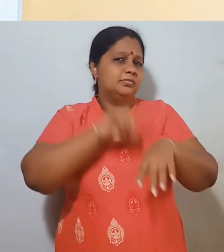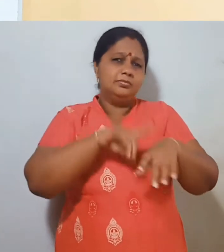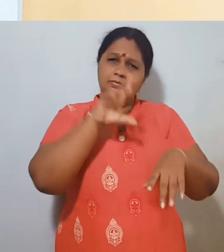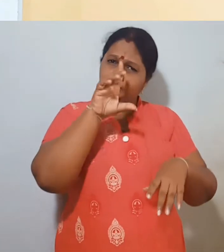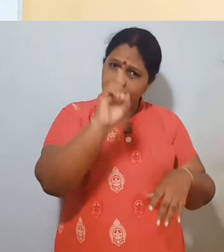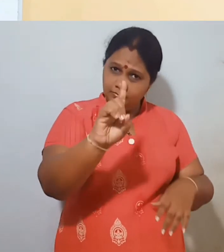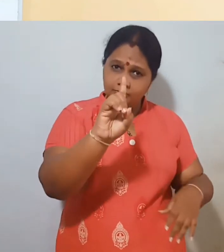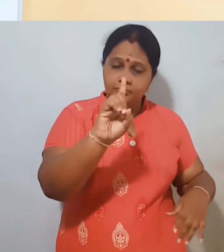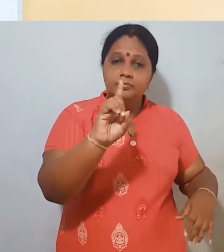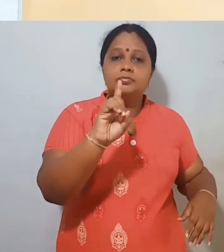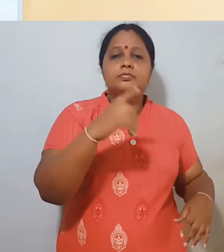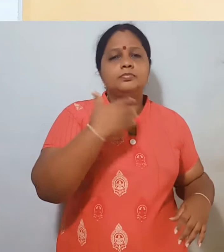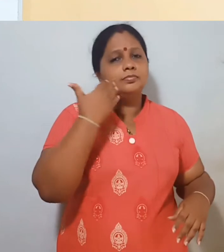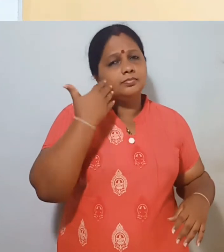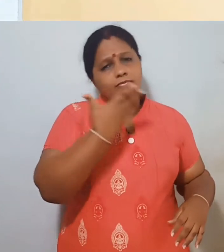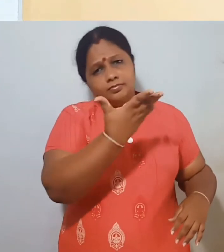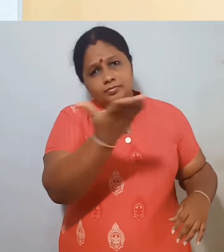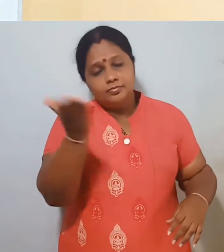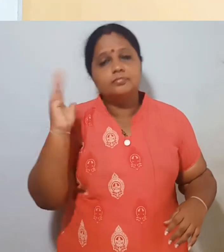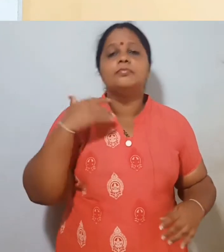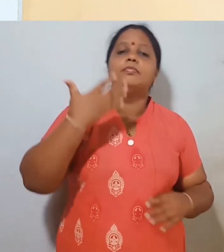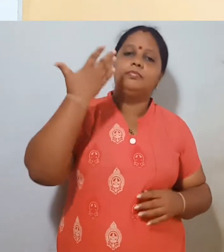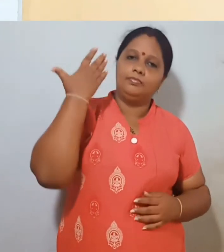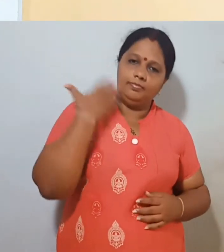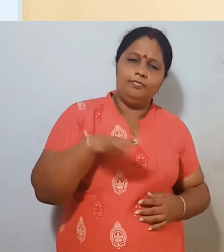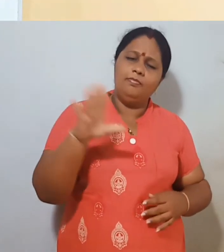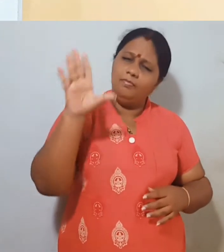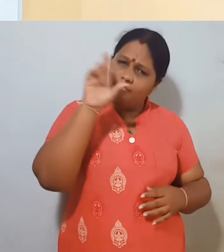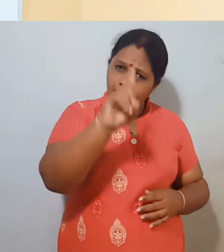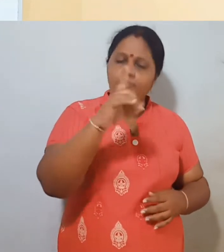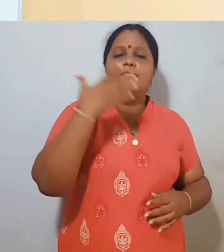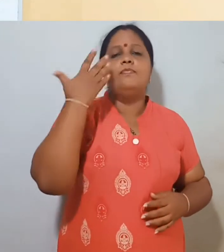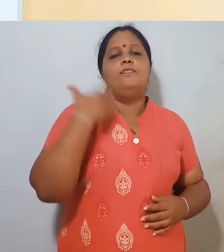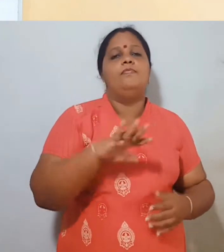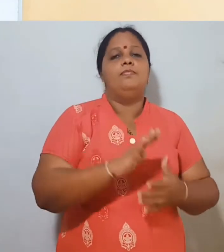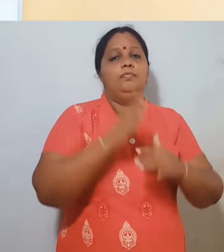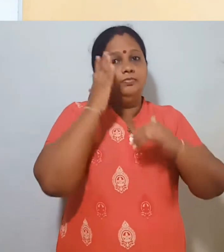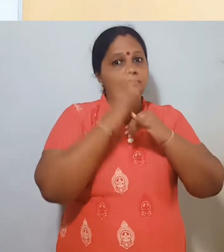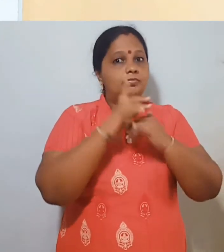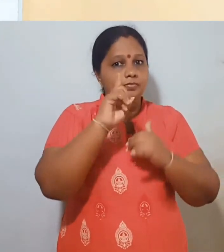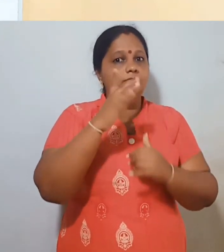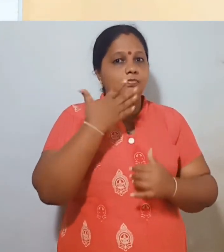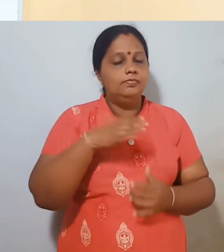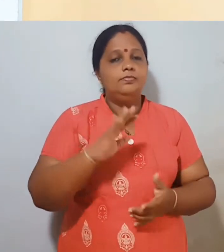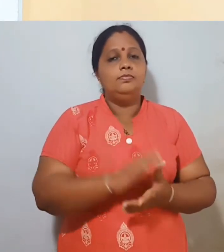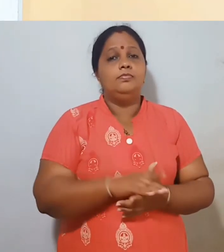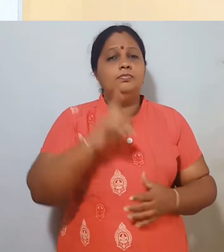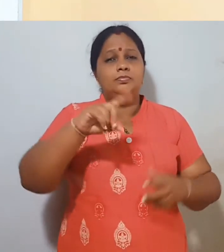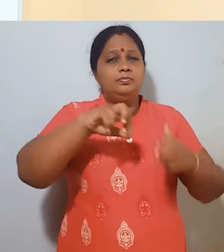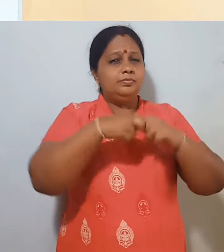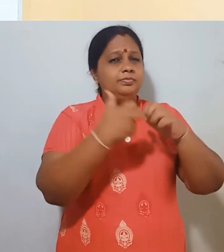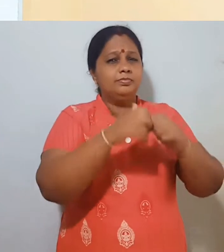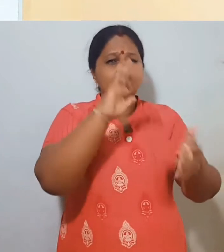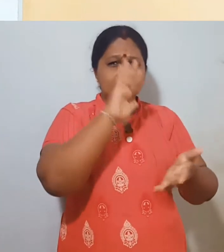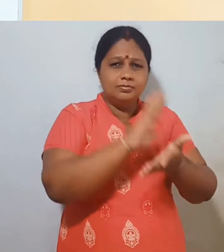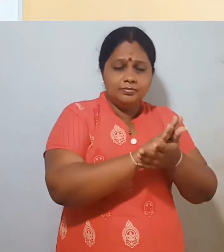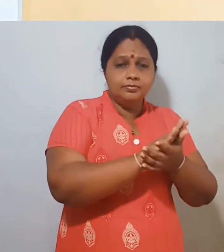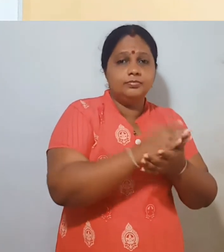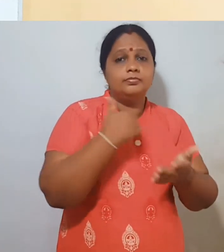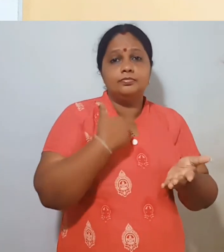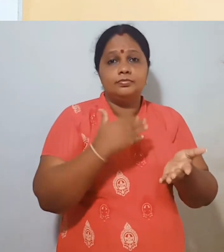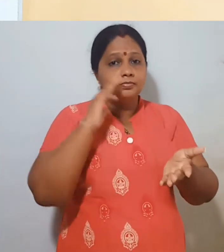சந்தர்ப்பத்திலாவது எவருக்கும் தேவைப்படலாம். ஒருவர் ஒரு ஆபத்தில் இருக்கின்ற பொழுது அவருக்கு நாம் உதவி